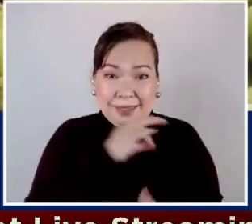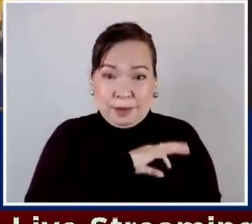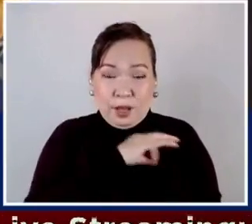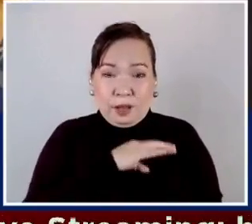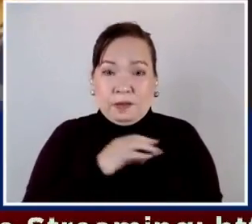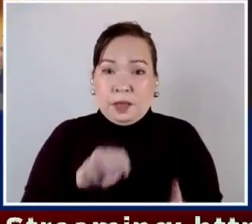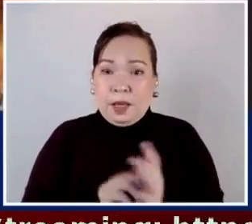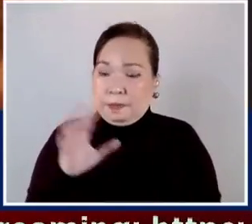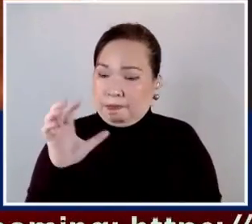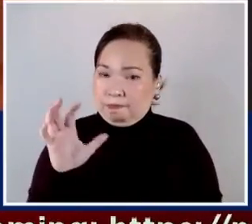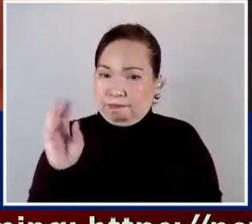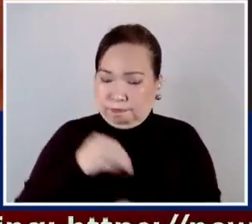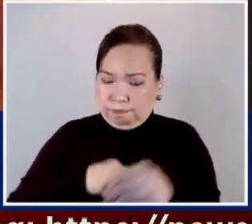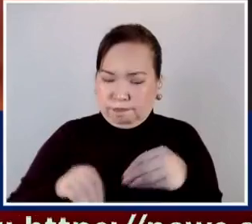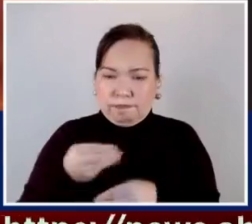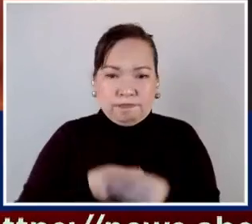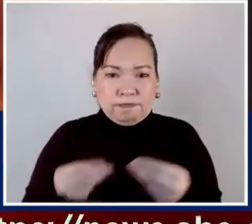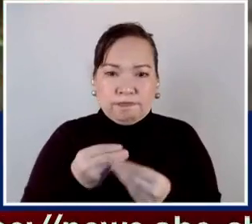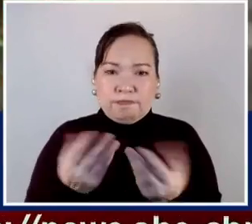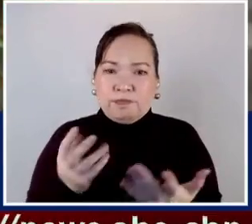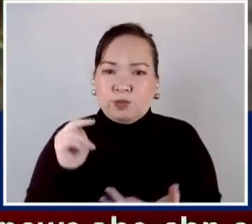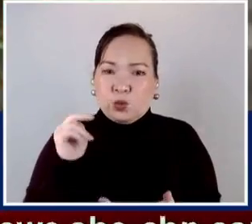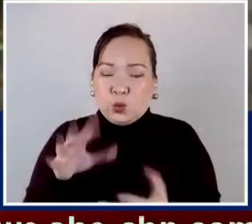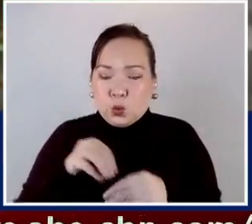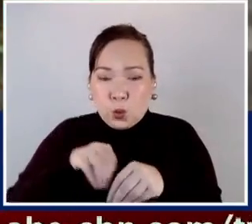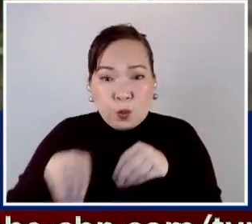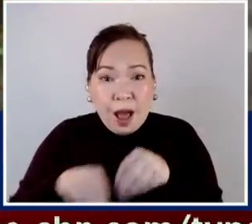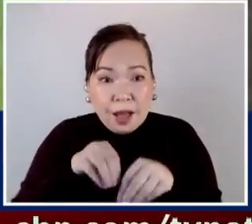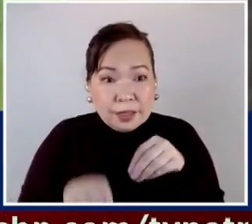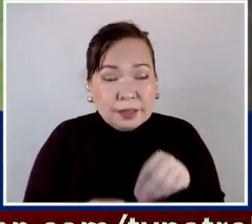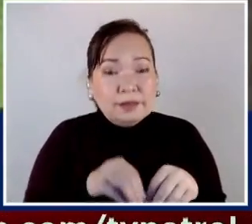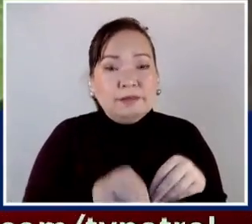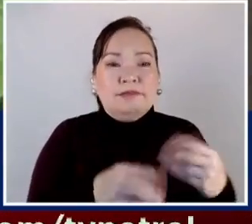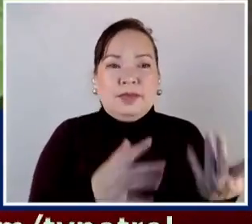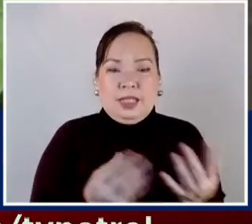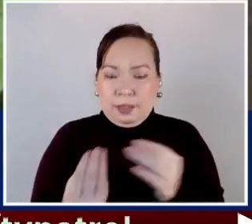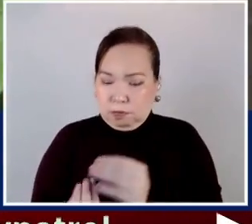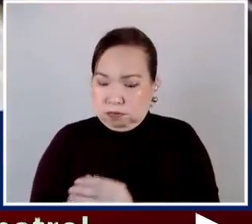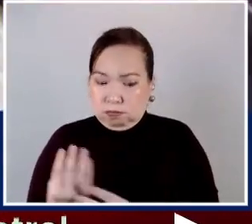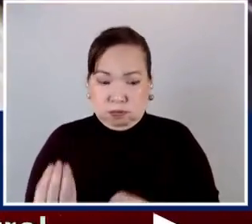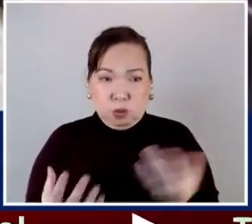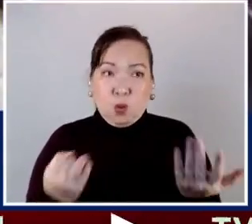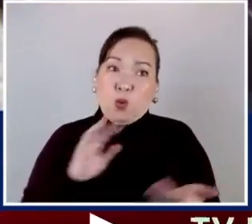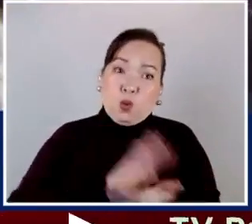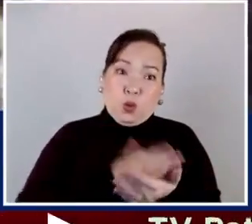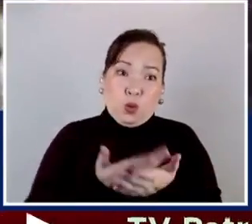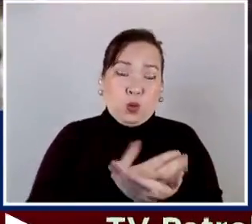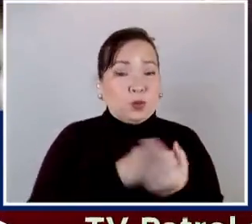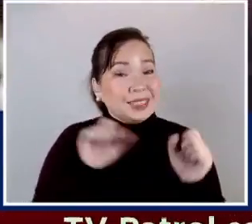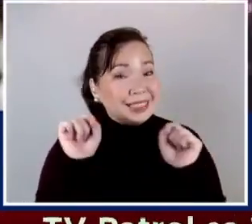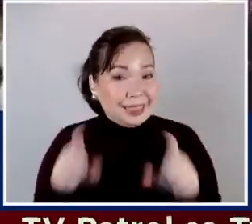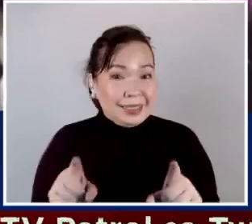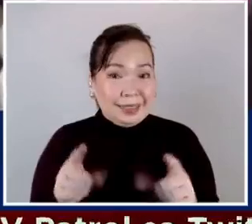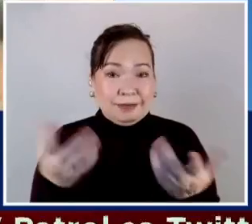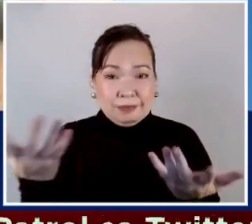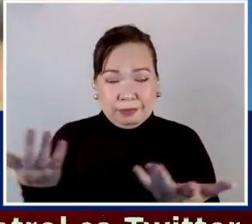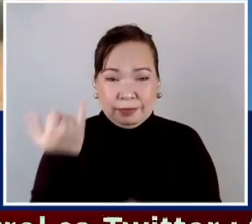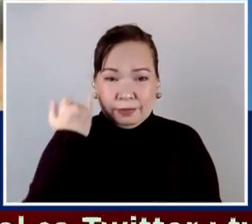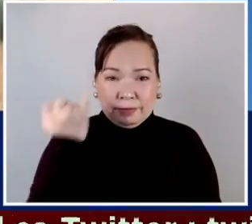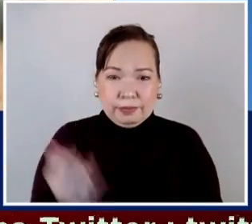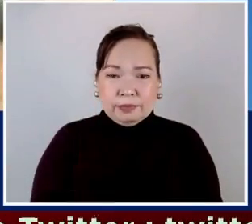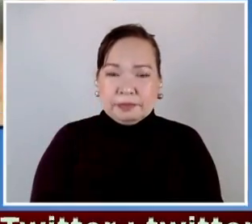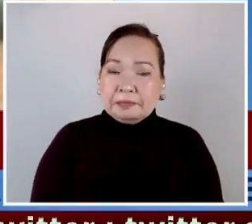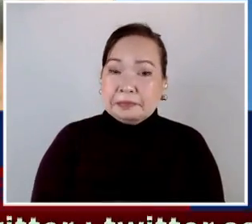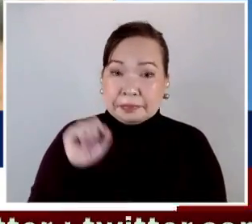gamitin ang 500 para bumili ng bagong pananim na pwedeng palaguin o kaya lutuin bilang paninda. Possible ba na